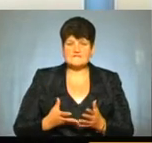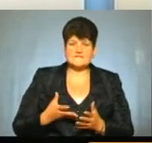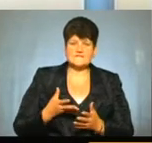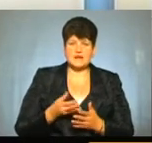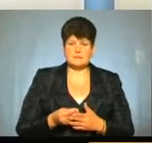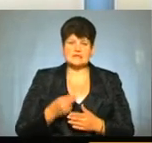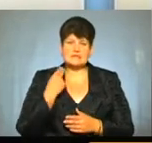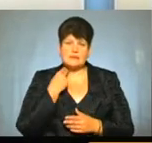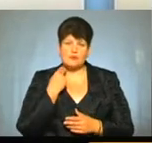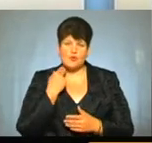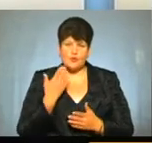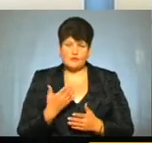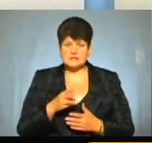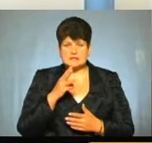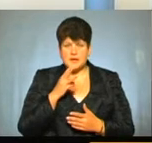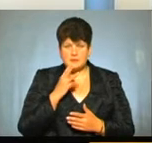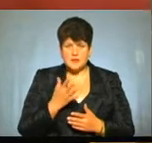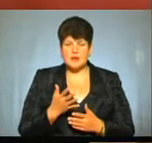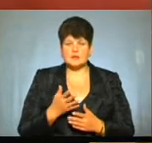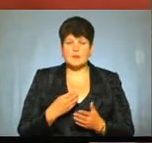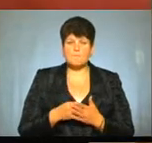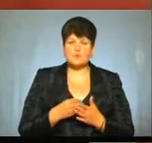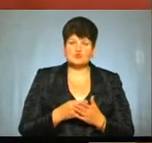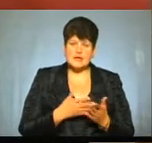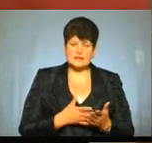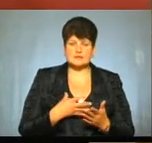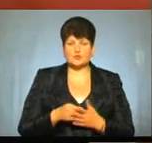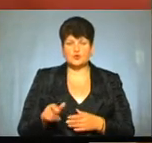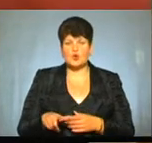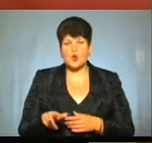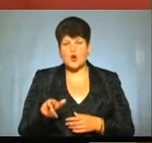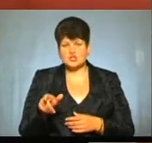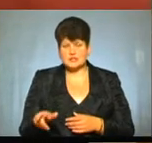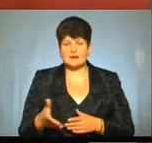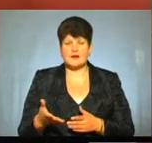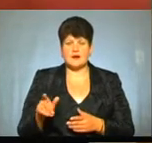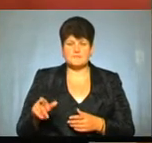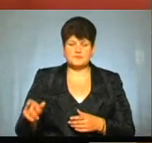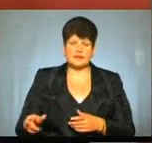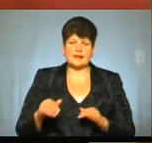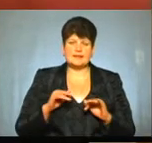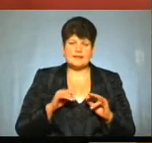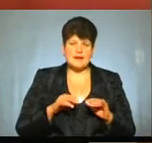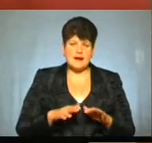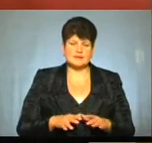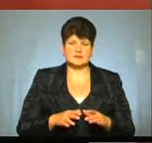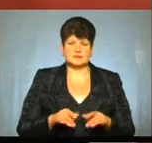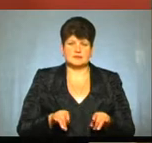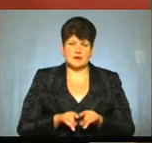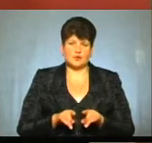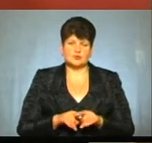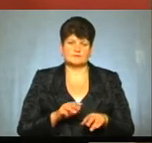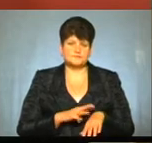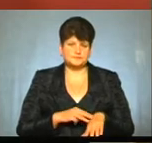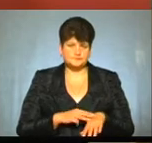і виплати, і заборгованості за заробітні плати як бюджетникам, так і самим дорожникам, так і діяльність тих